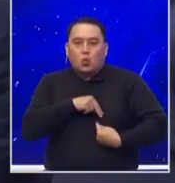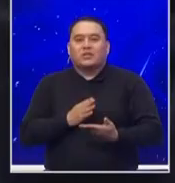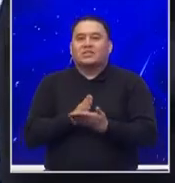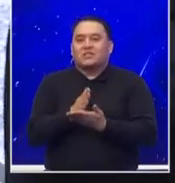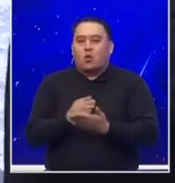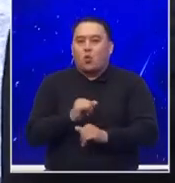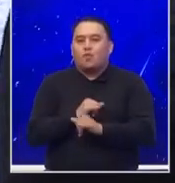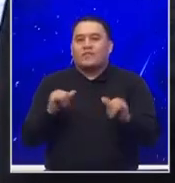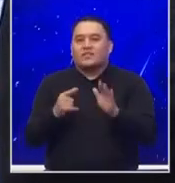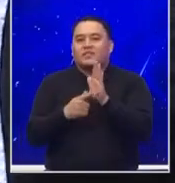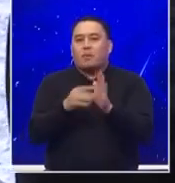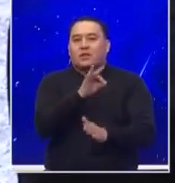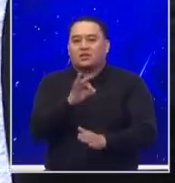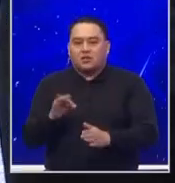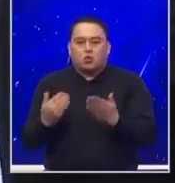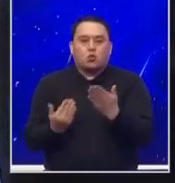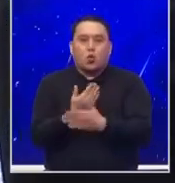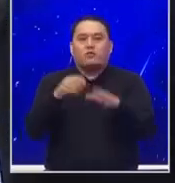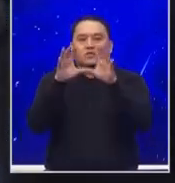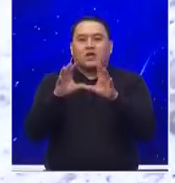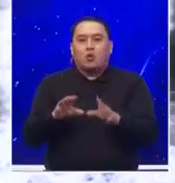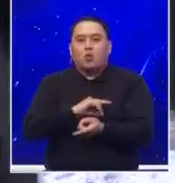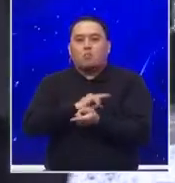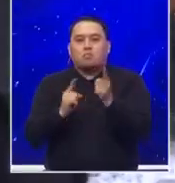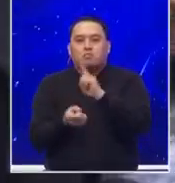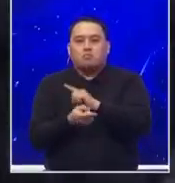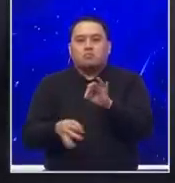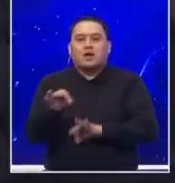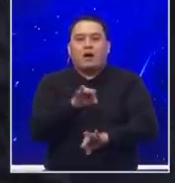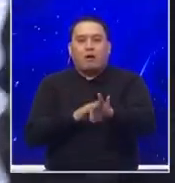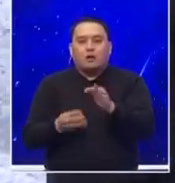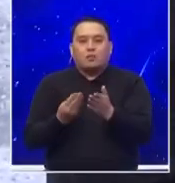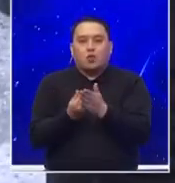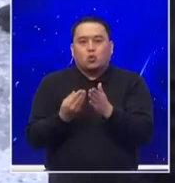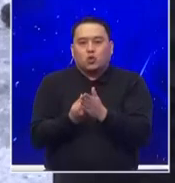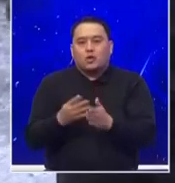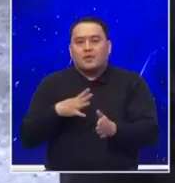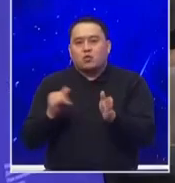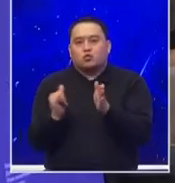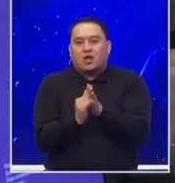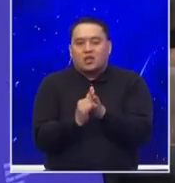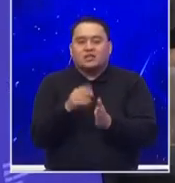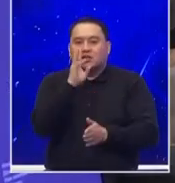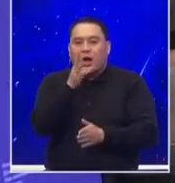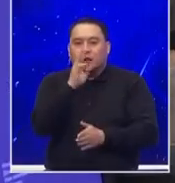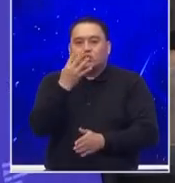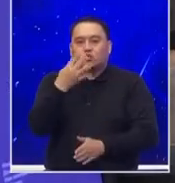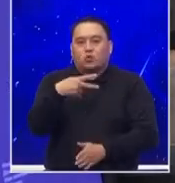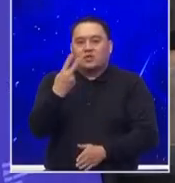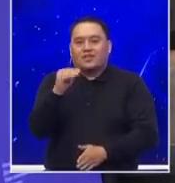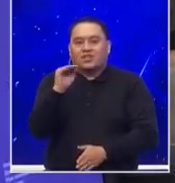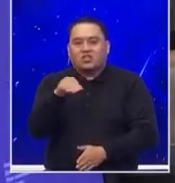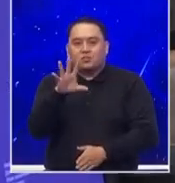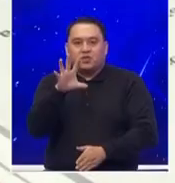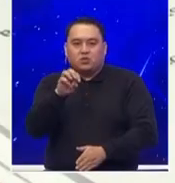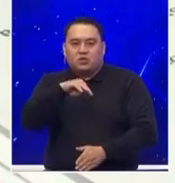также вырастет на 7%. По новому законопроекту, вносимому в республиканский бюджет, установлена минимальная зарплата 42 500